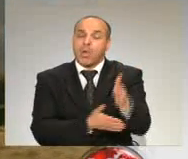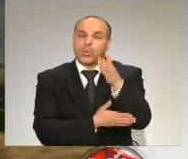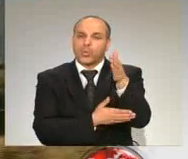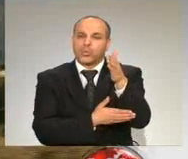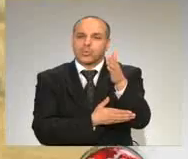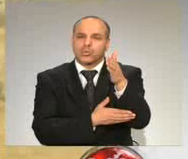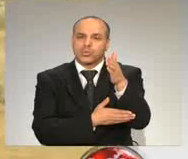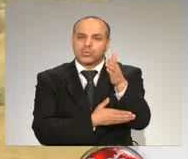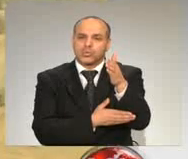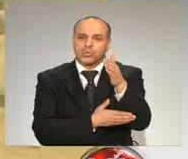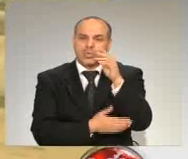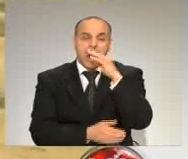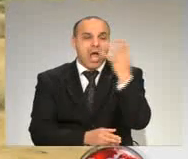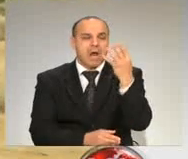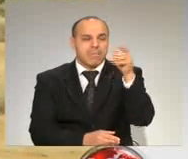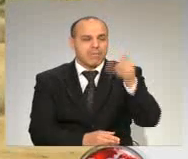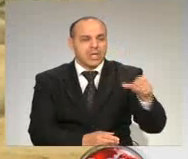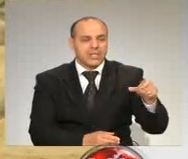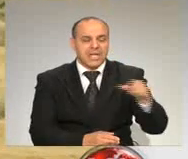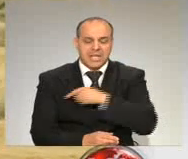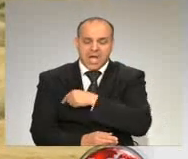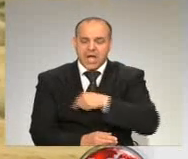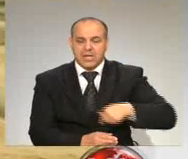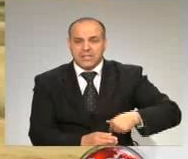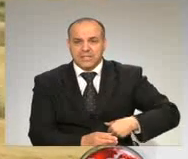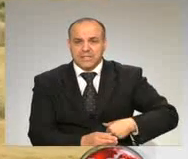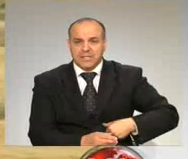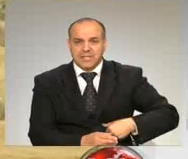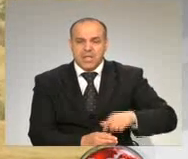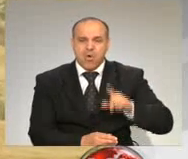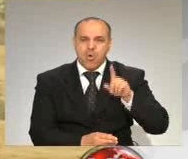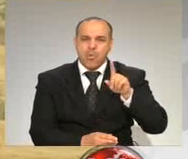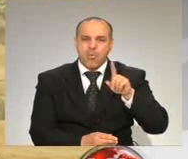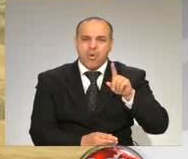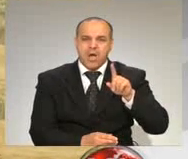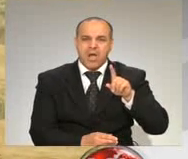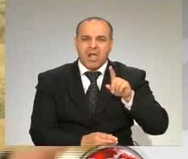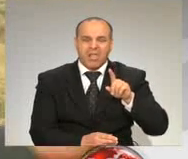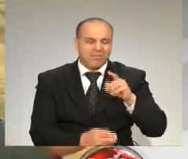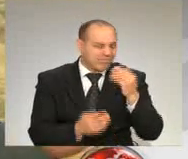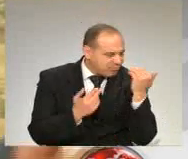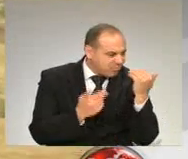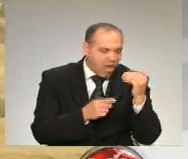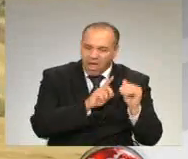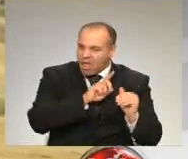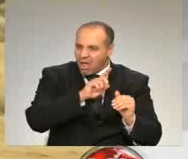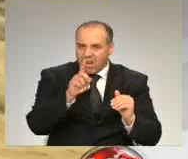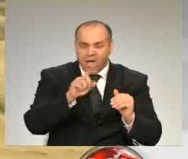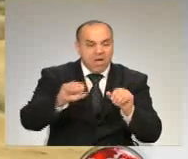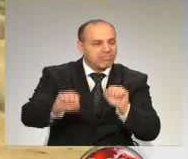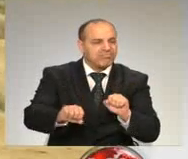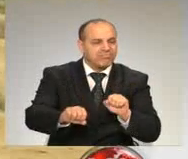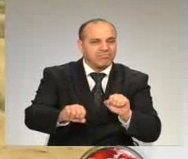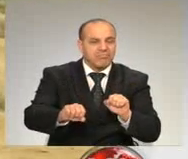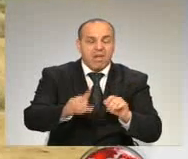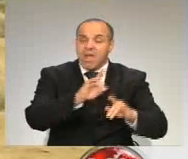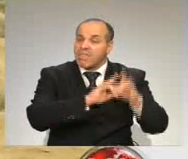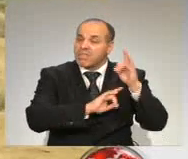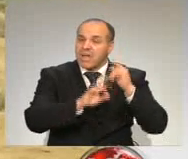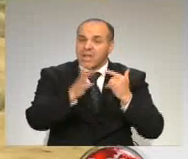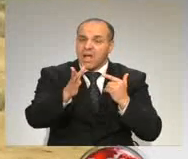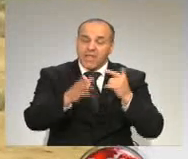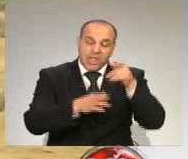عمر مهدي هيثم عبد الوهاب أبوا إلا أن ينحتوا على سفوح هذه القمم تاريخ